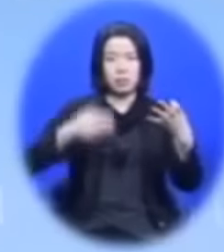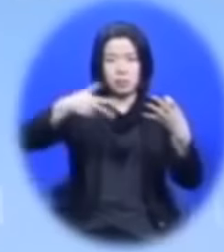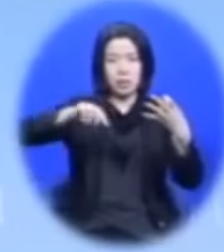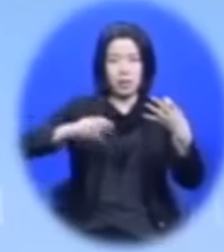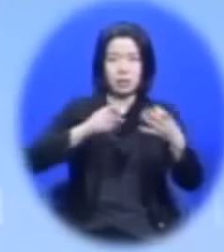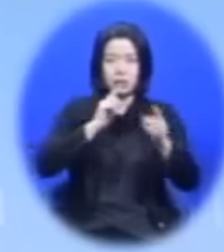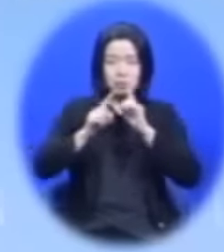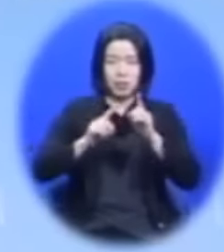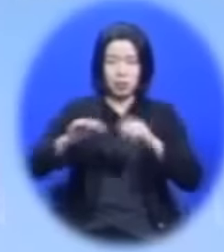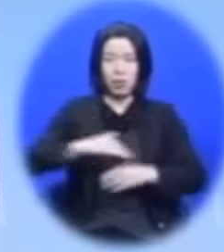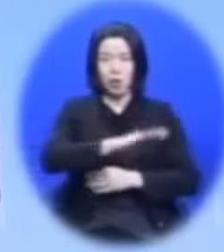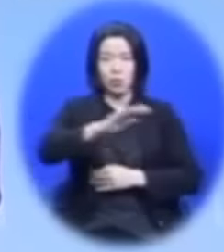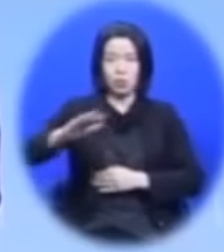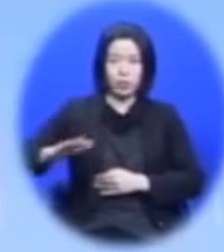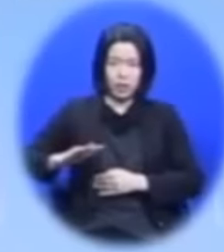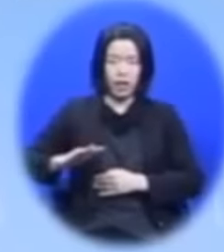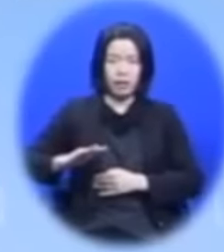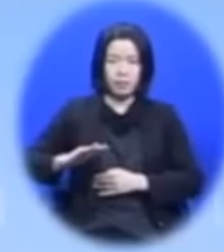봅시다. 우리가